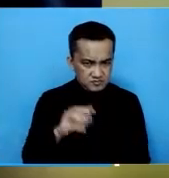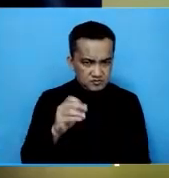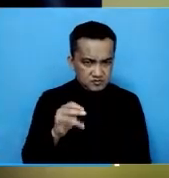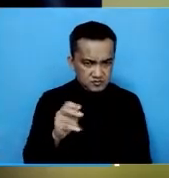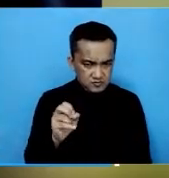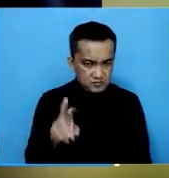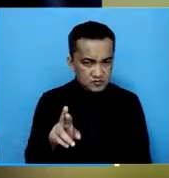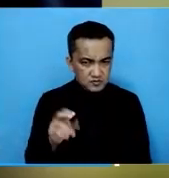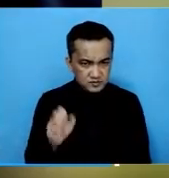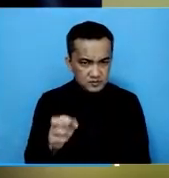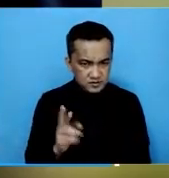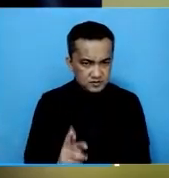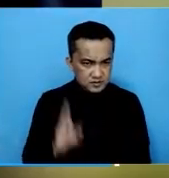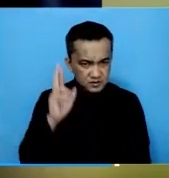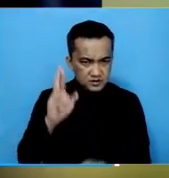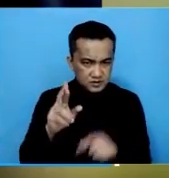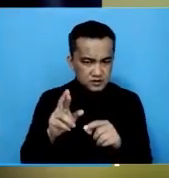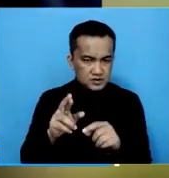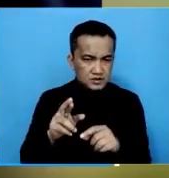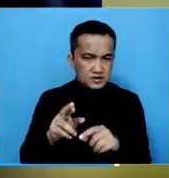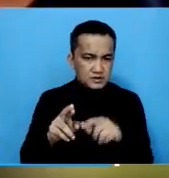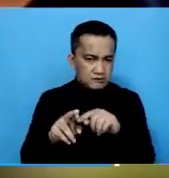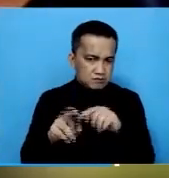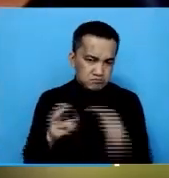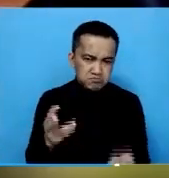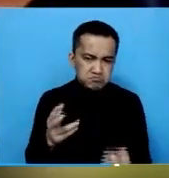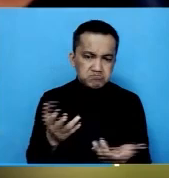possibility din na rocket debris ito?